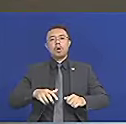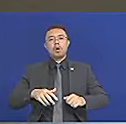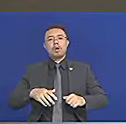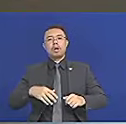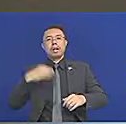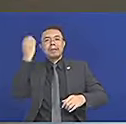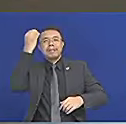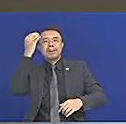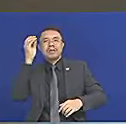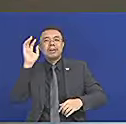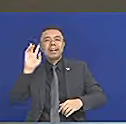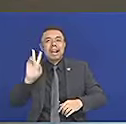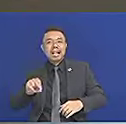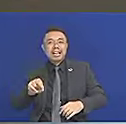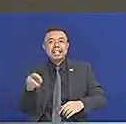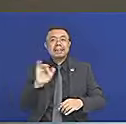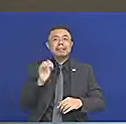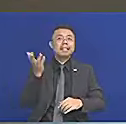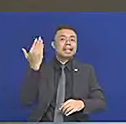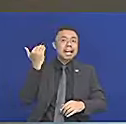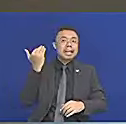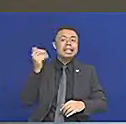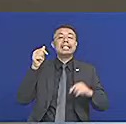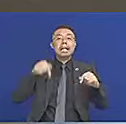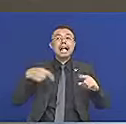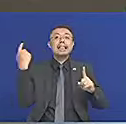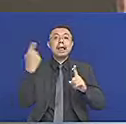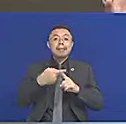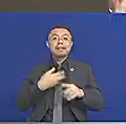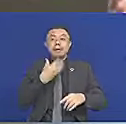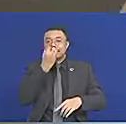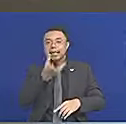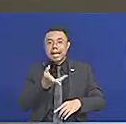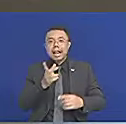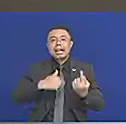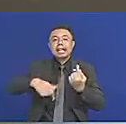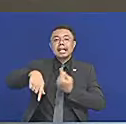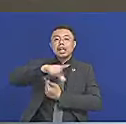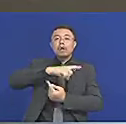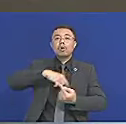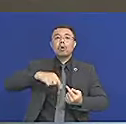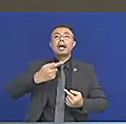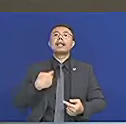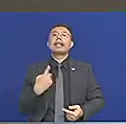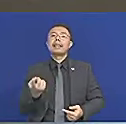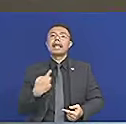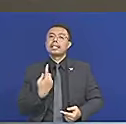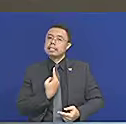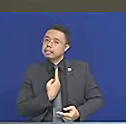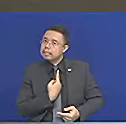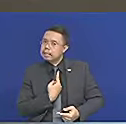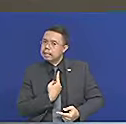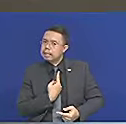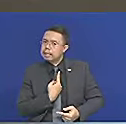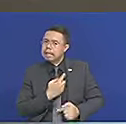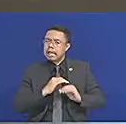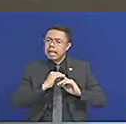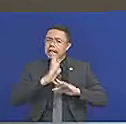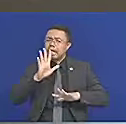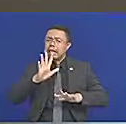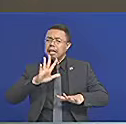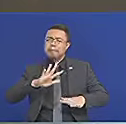tadi yang sudah miris itu, sekarang saya mau bicara di lingkungan kita. Lebih miris